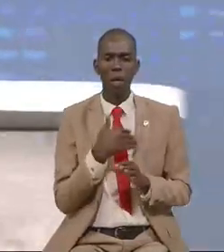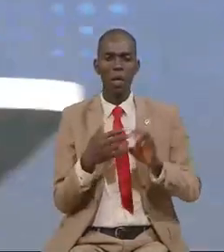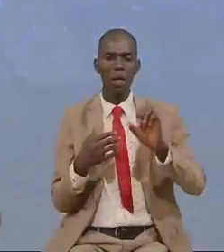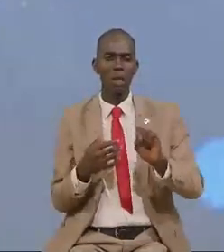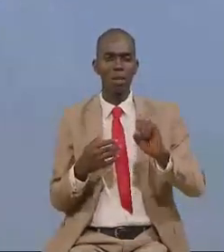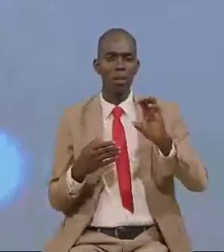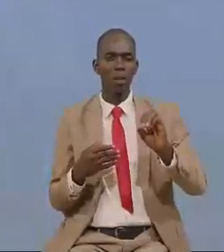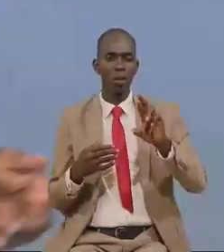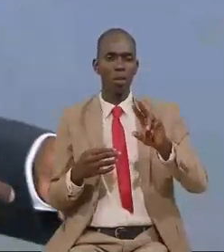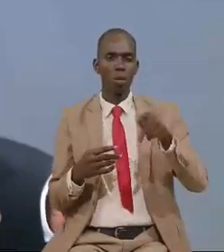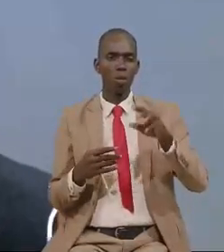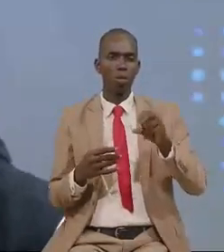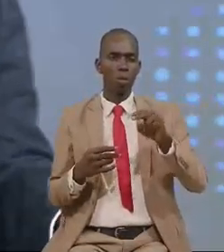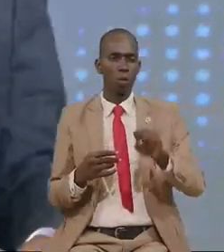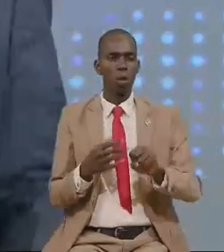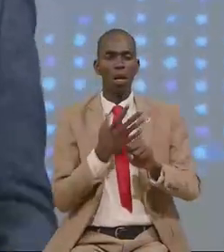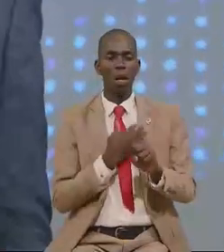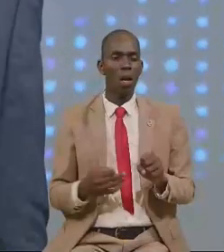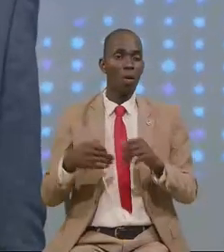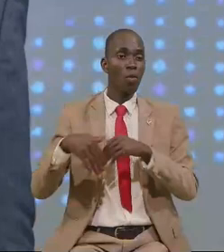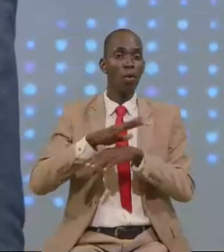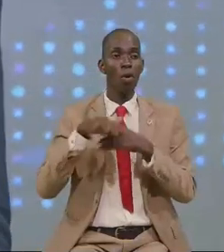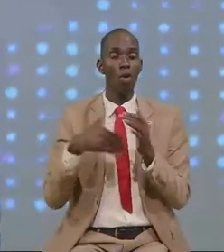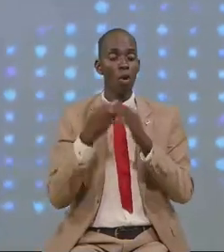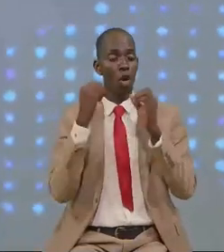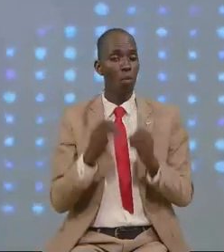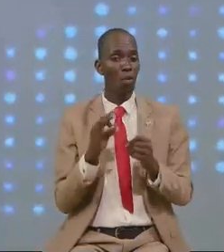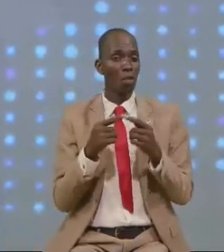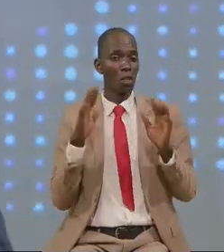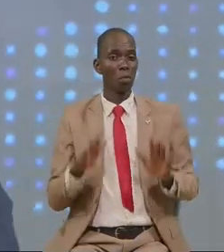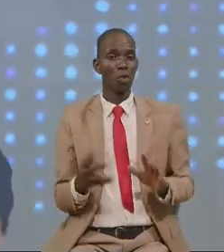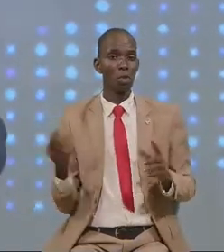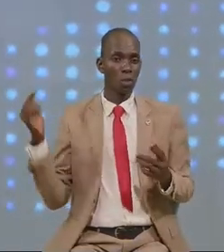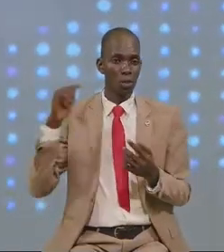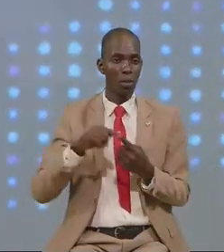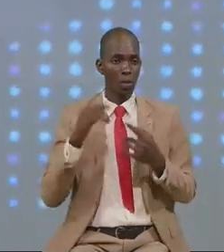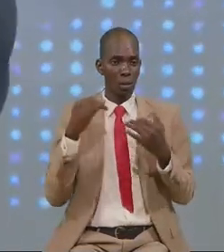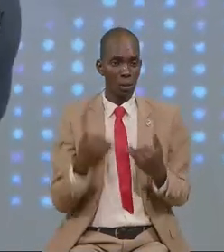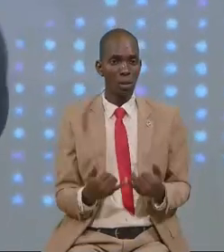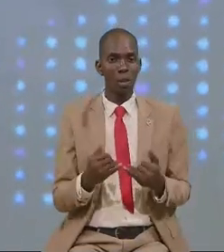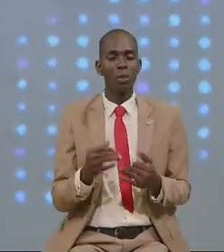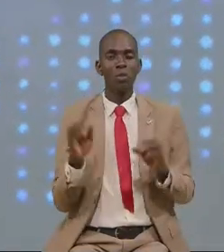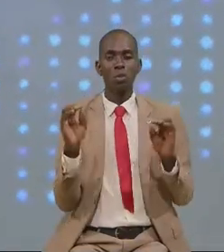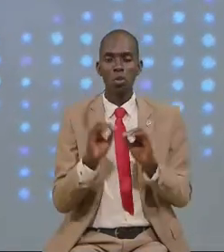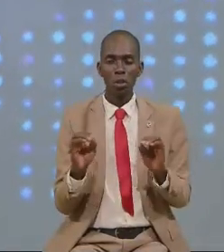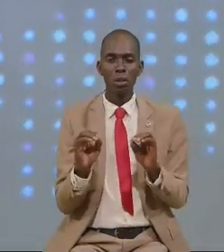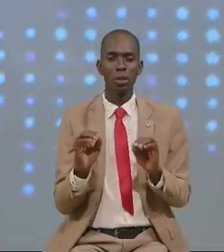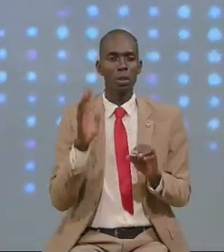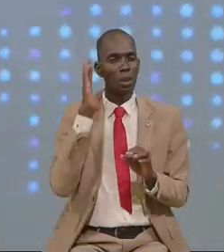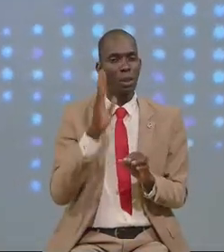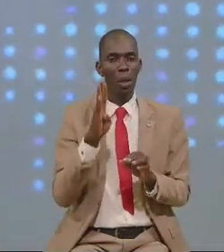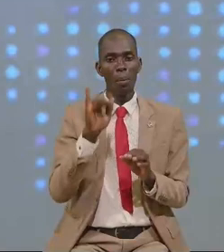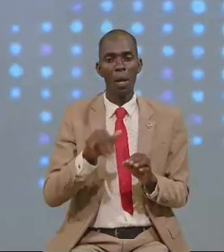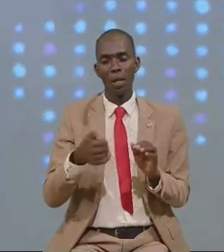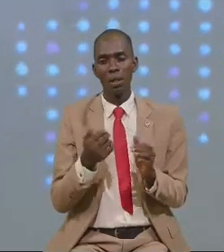de l'ennemi. À partir de maintenant, jusqu'à ce que tu ne vois Jésus face à face, rien ne pourra vous